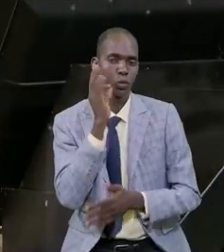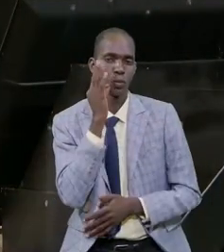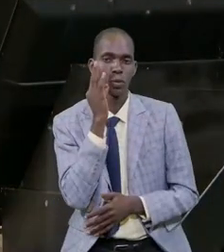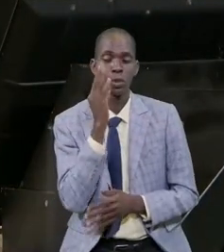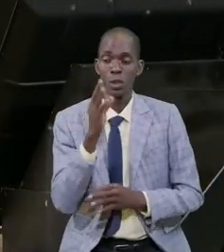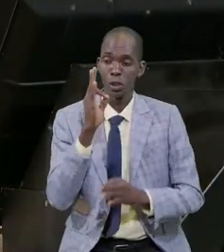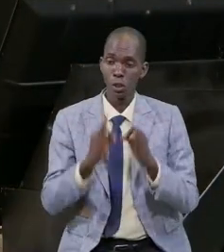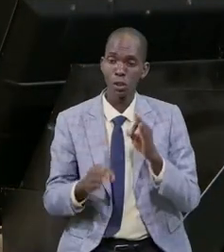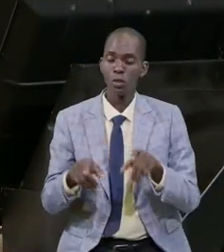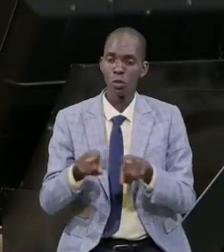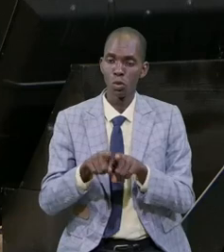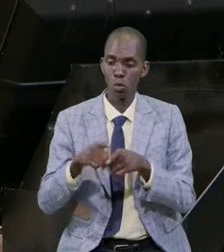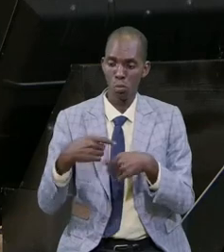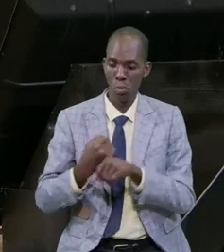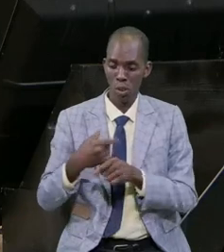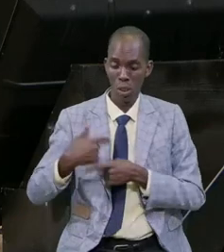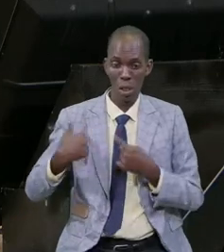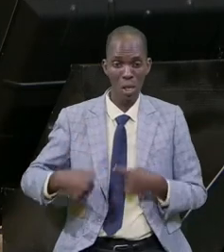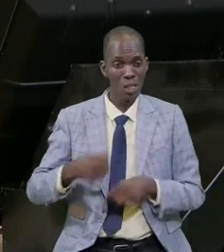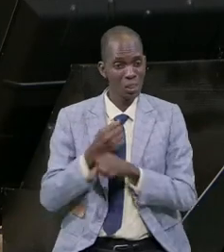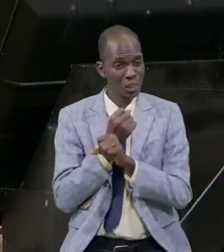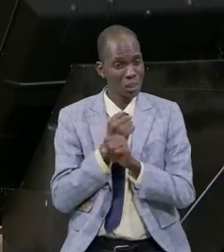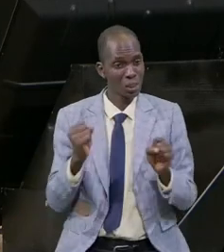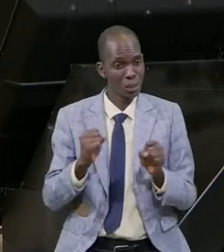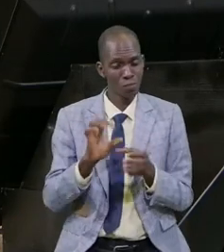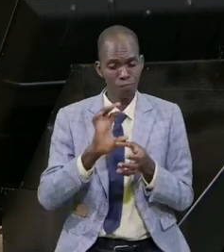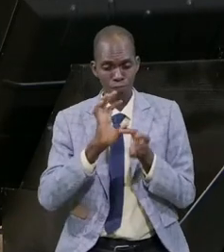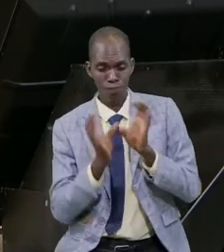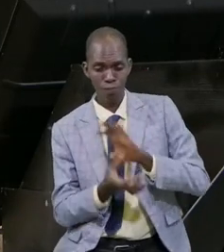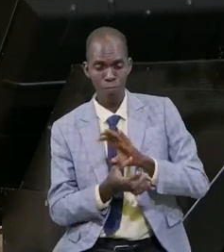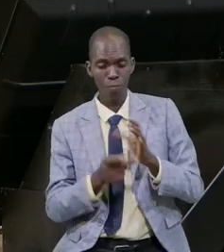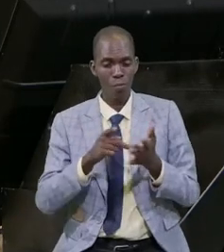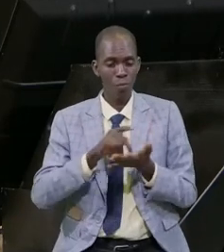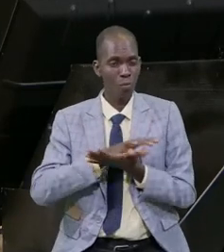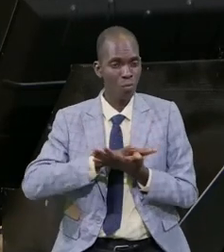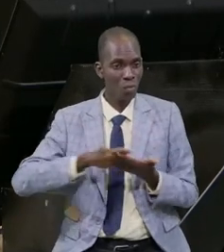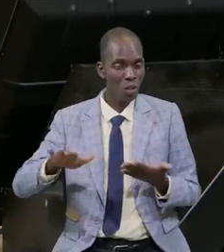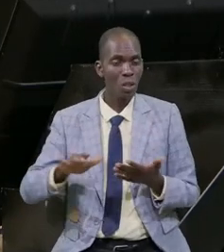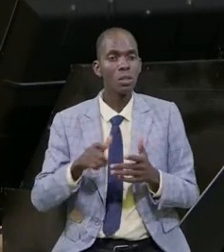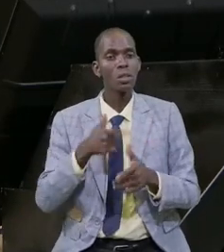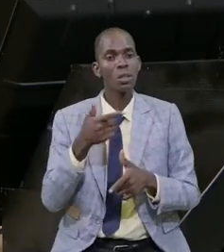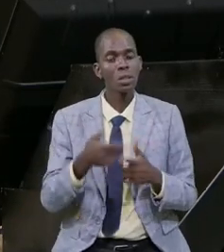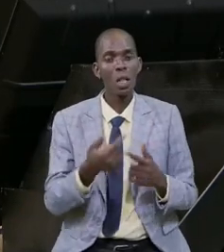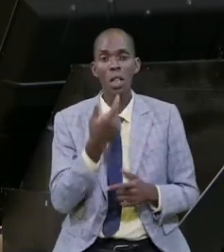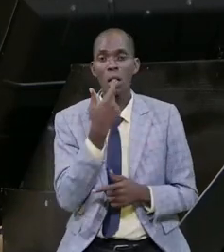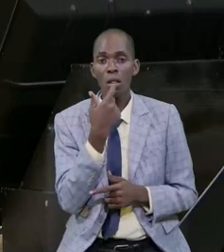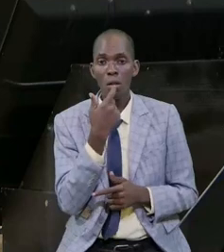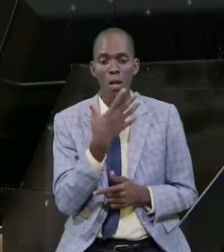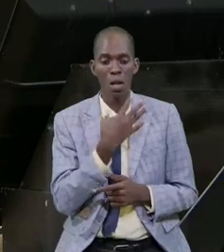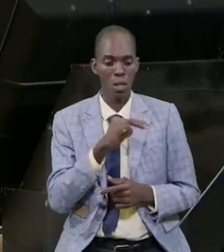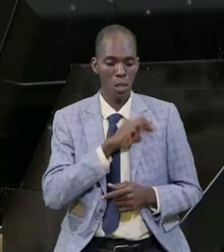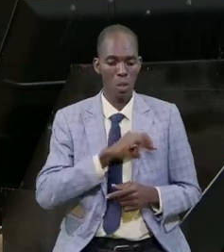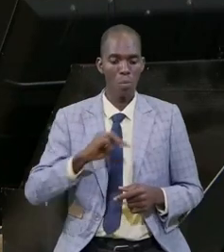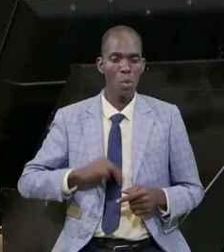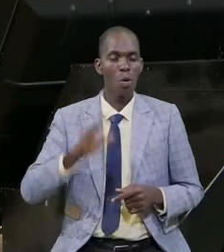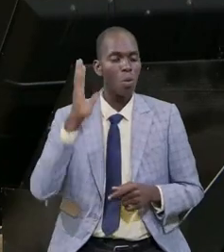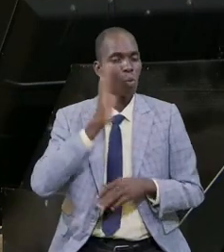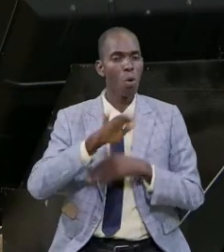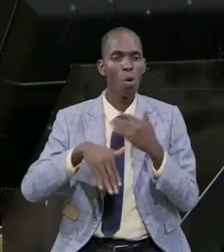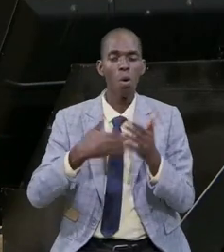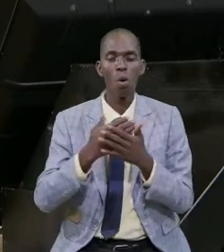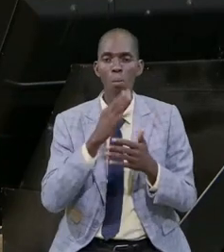le fruit sera bon. Que le cœur soit sauvé, consacré, purifié, et la langue et les membres seront en